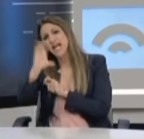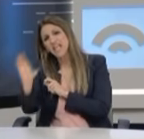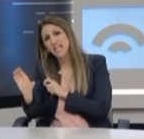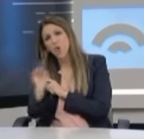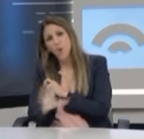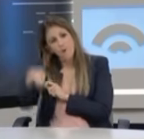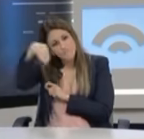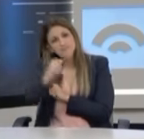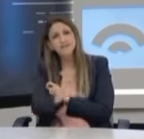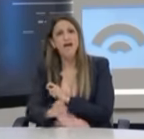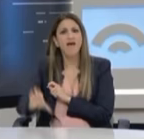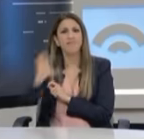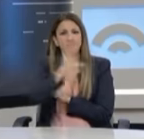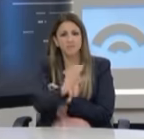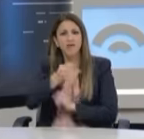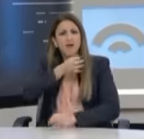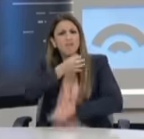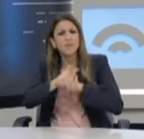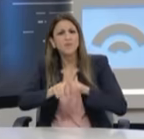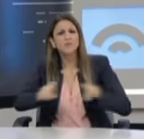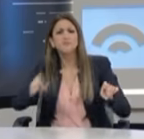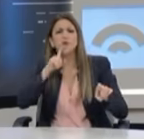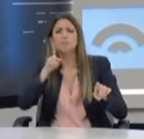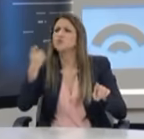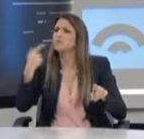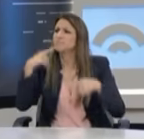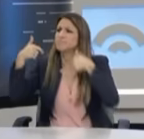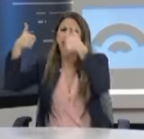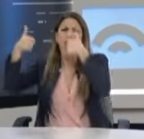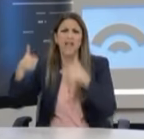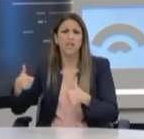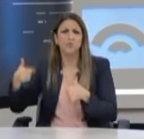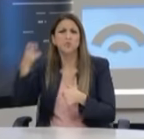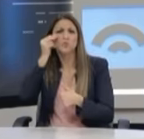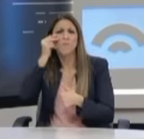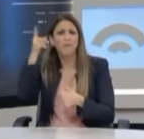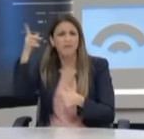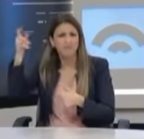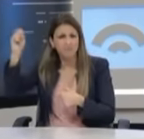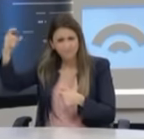Αρκούμε εδώ στο να αναφέρω την πολυδιαφημισμένη ρηματική διακοίνωση.